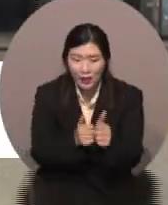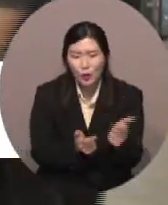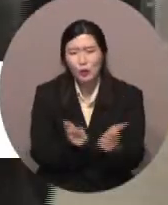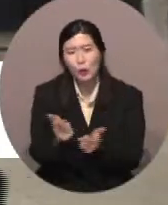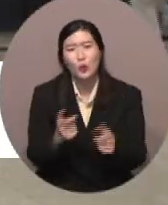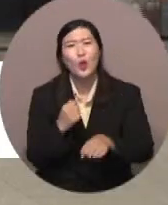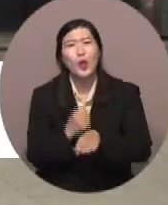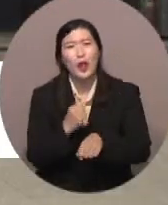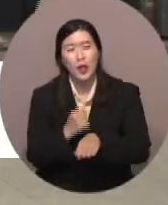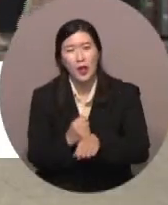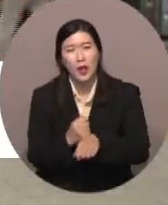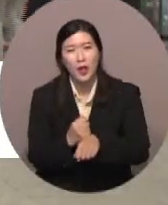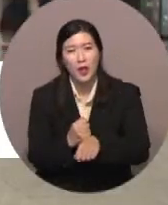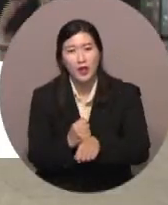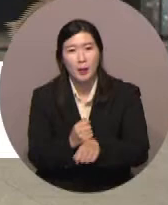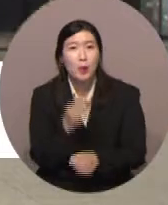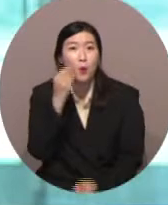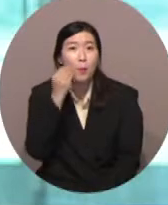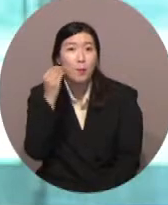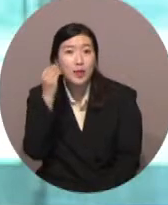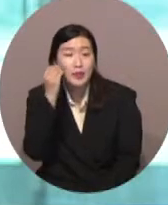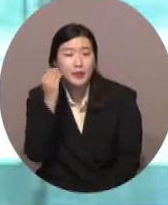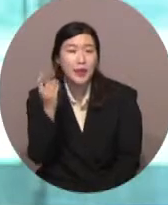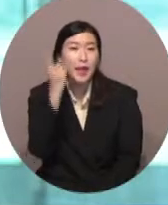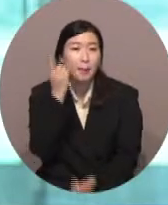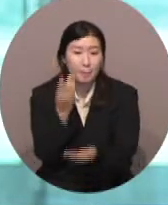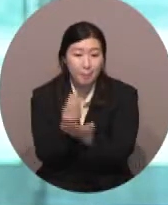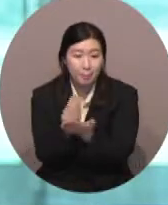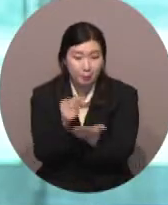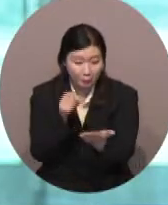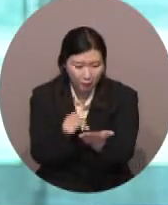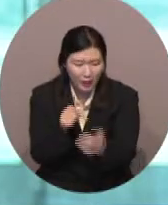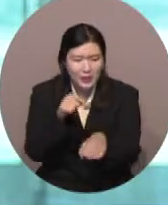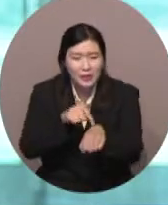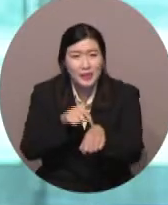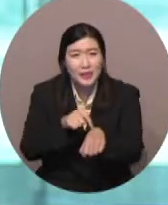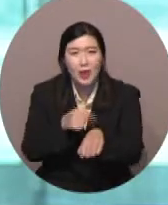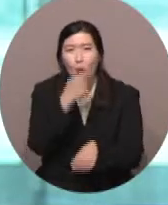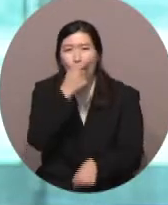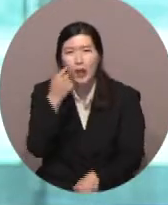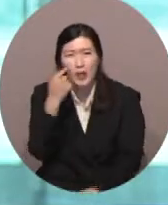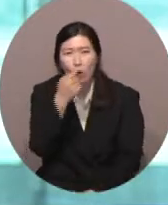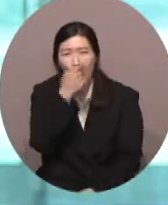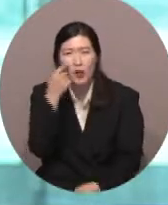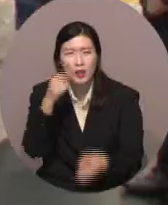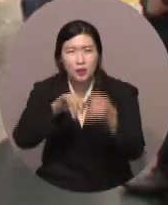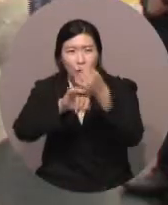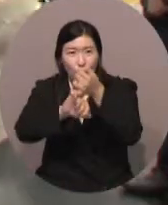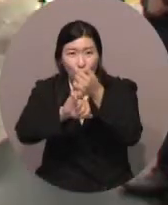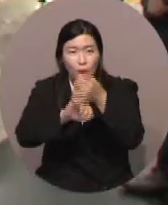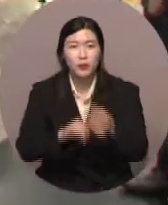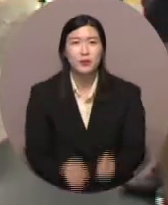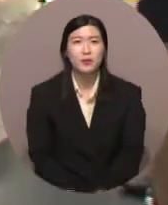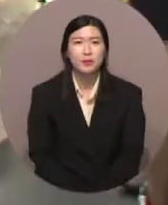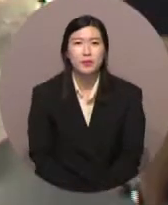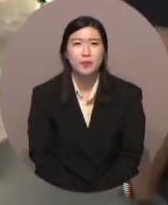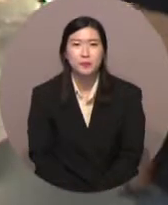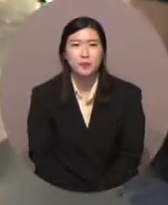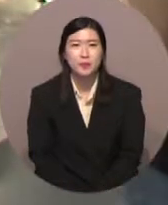열차 이용객들은 홈페이지나 코레일 톡 앱을 통해 미리 운행 정보를 확인해 달라고 요청했습니다